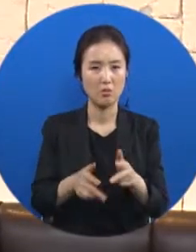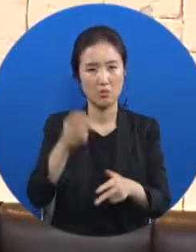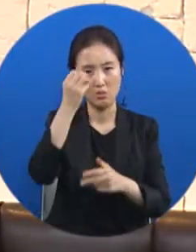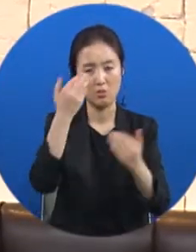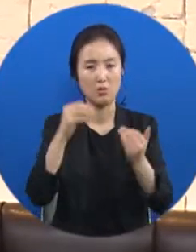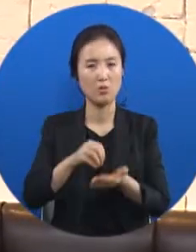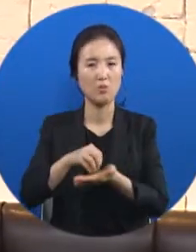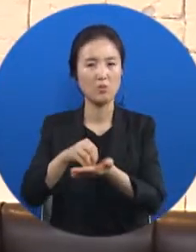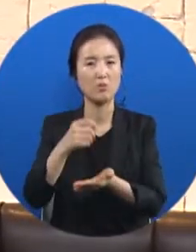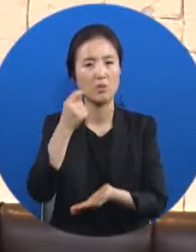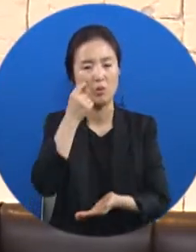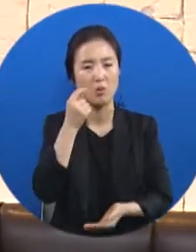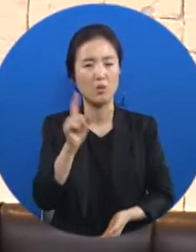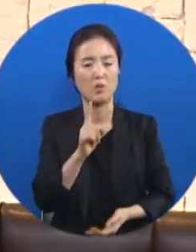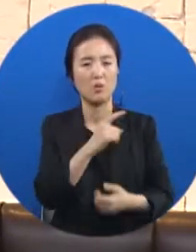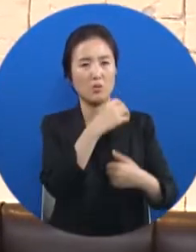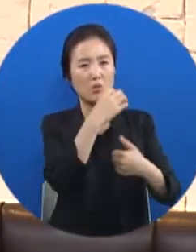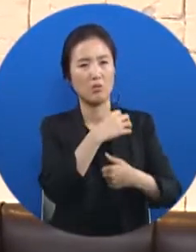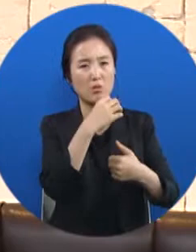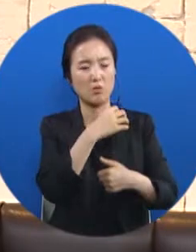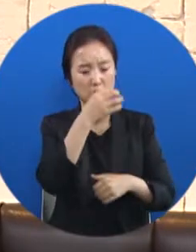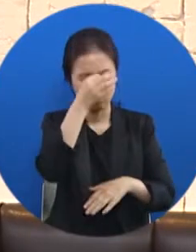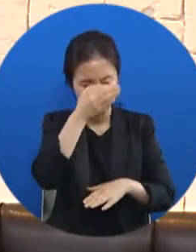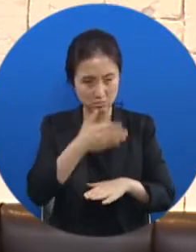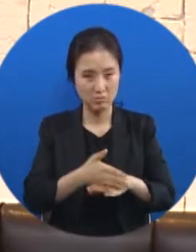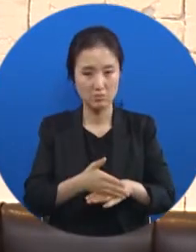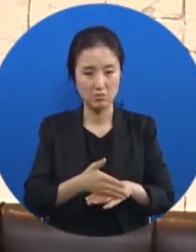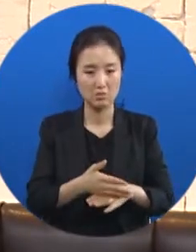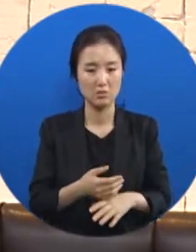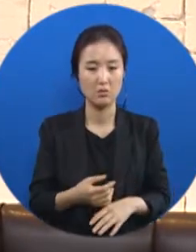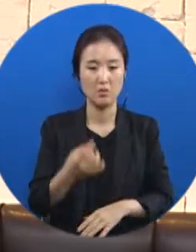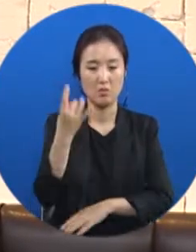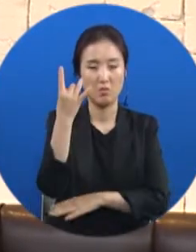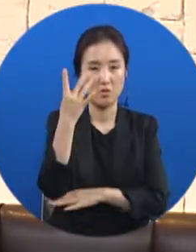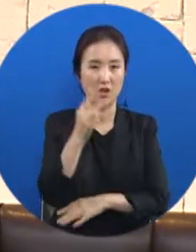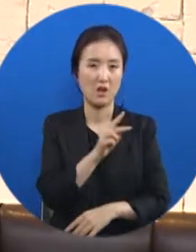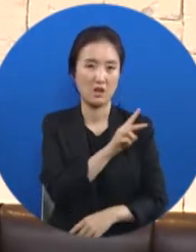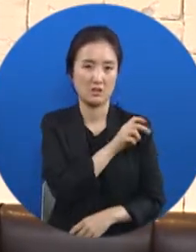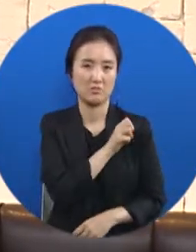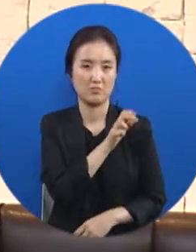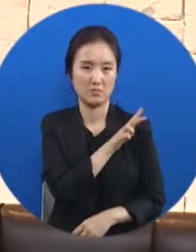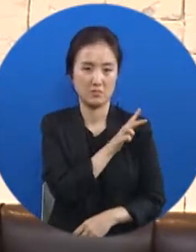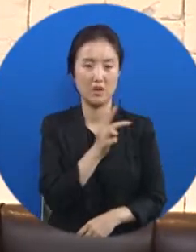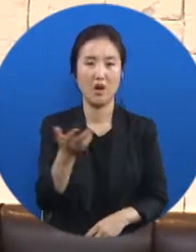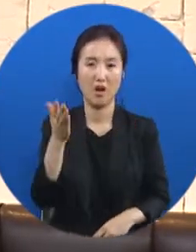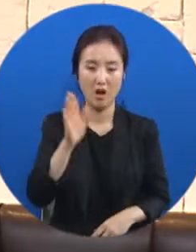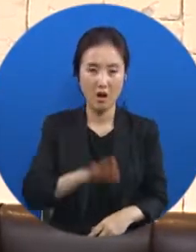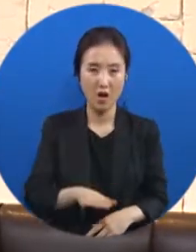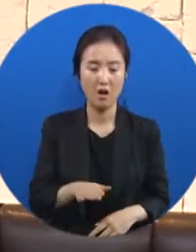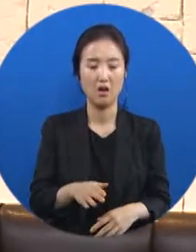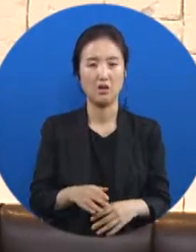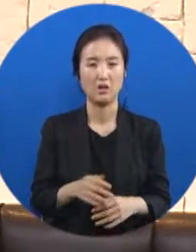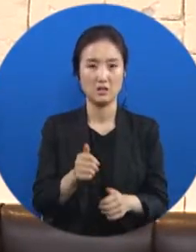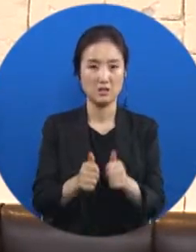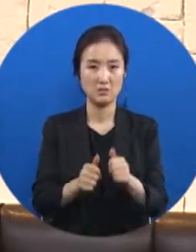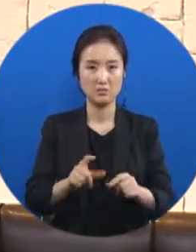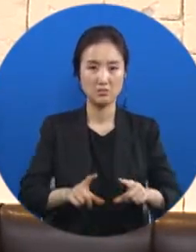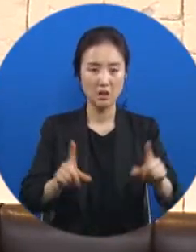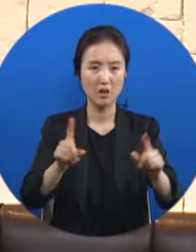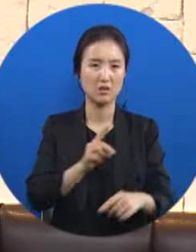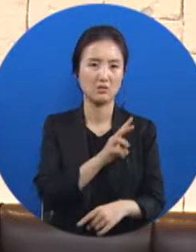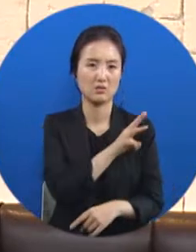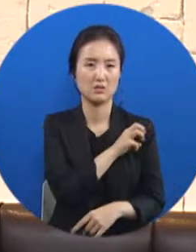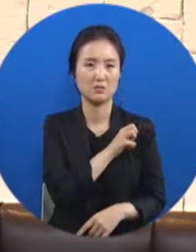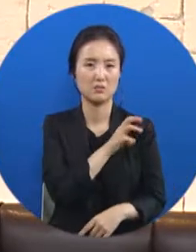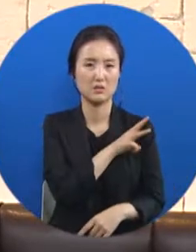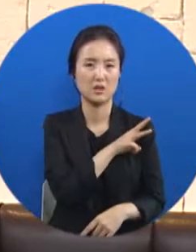죄송해요. 27등 계속 하다가 공고 시험 볼 때 33등 하니까. 네? 커트라인은 30등인데 그때